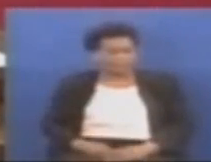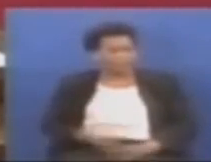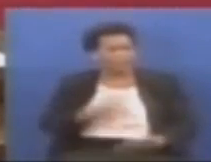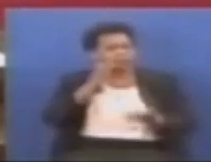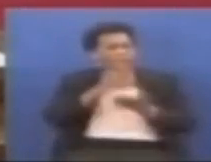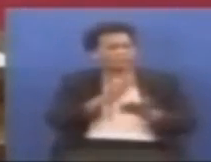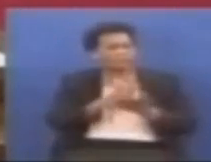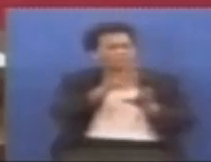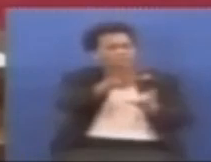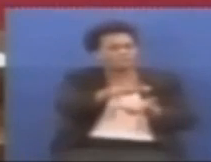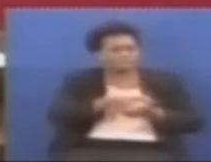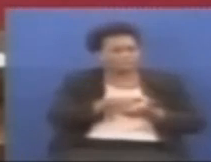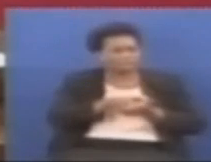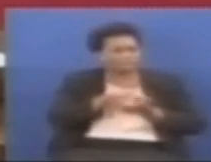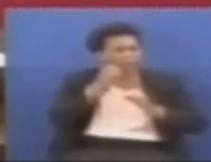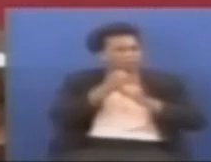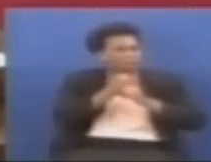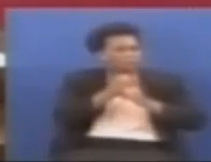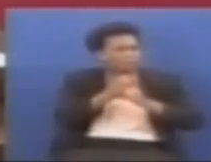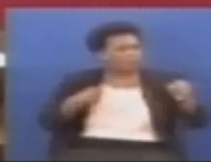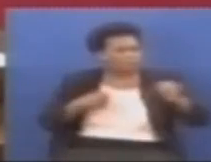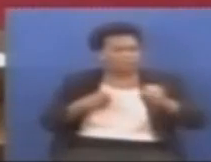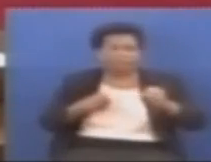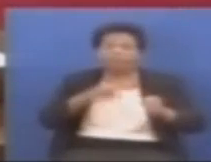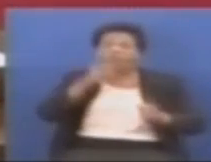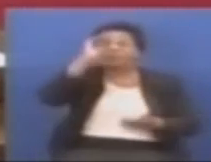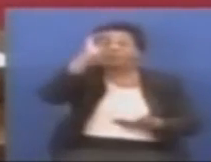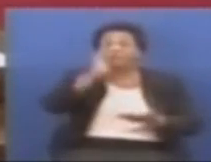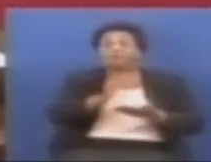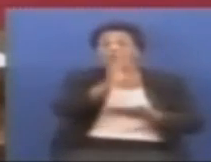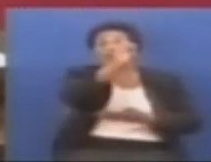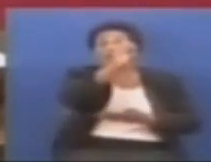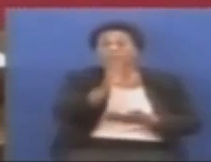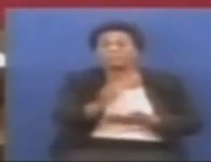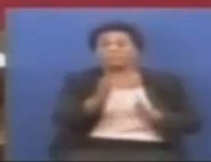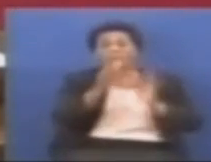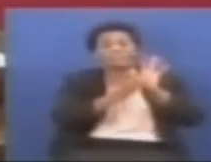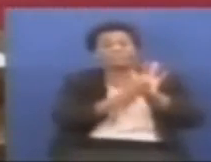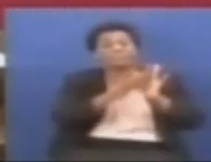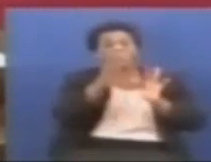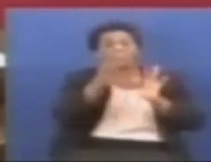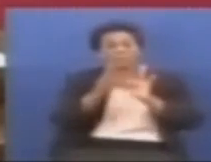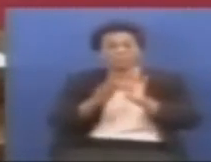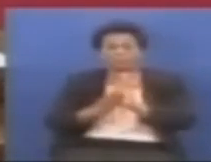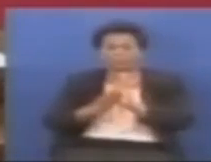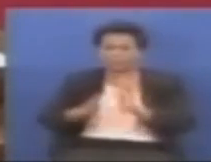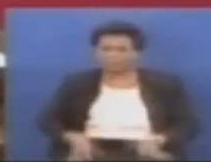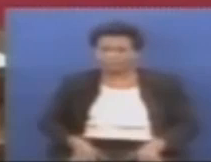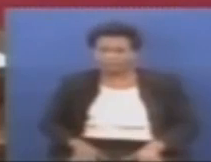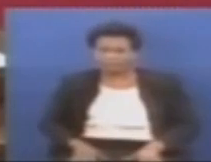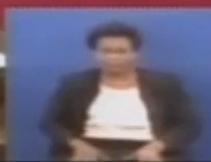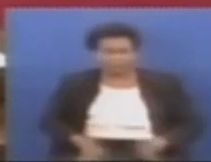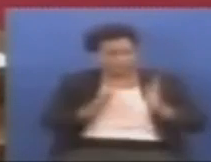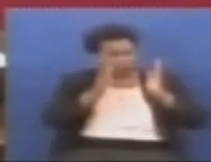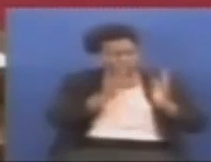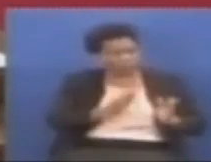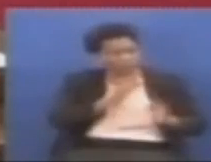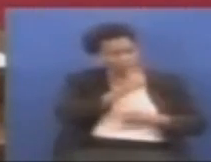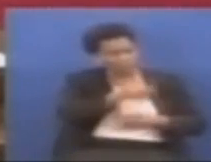niaba ya waziri wa mifugo na uvuvi, naomba kujibu swali la mheshimiwa Sulemani Said